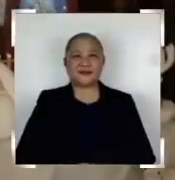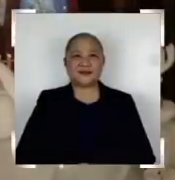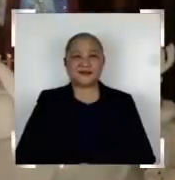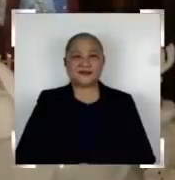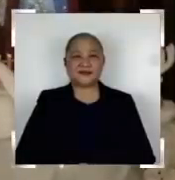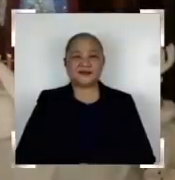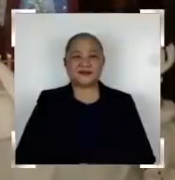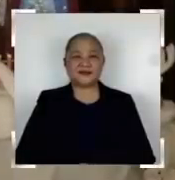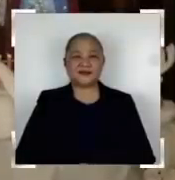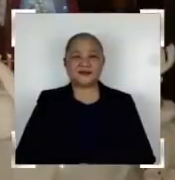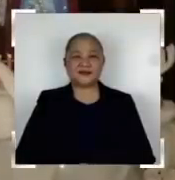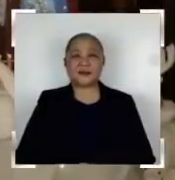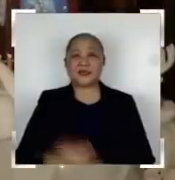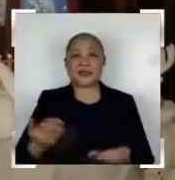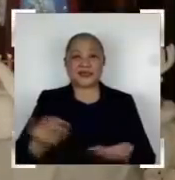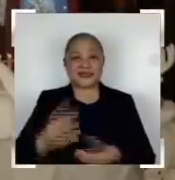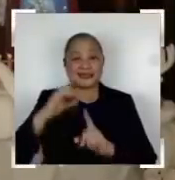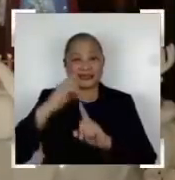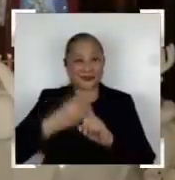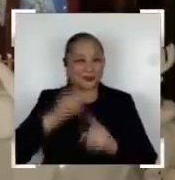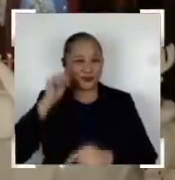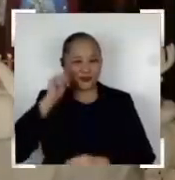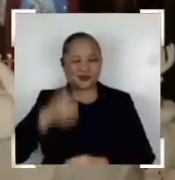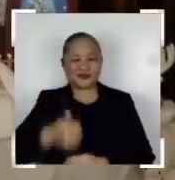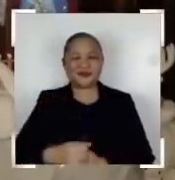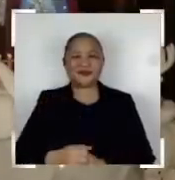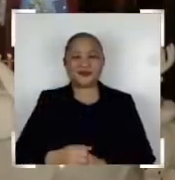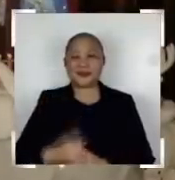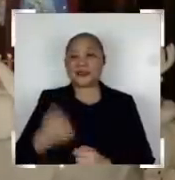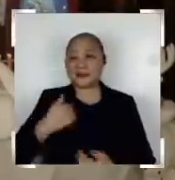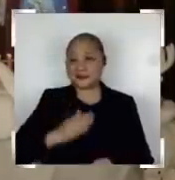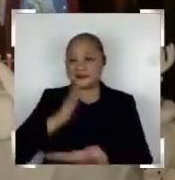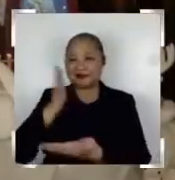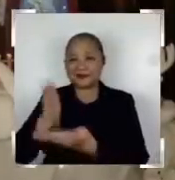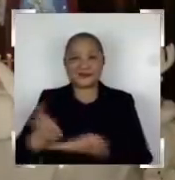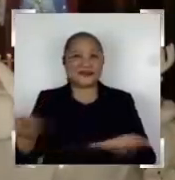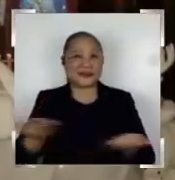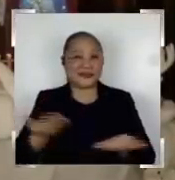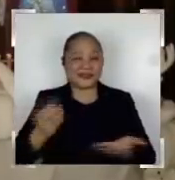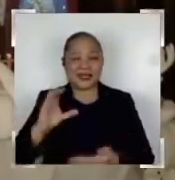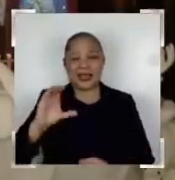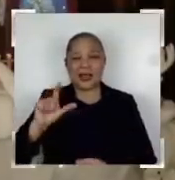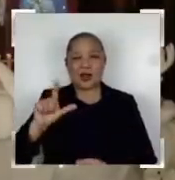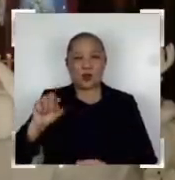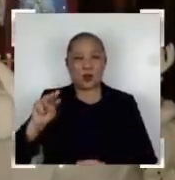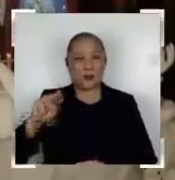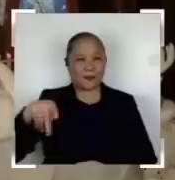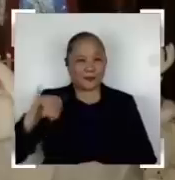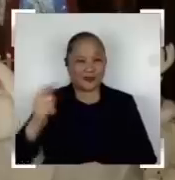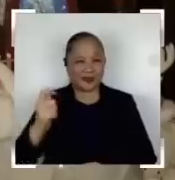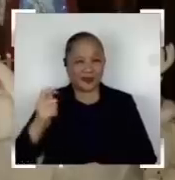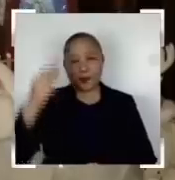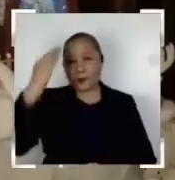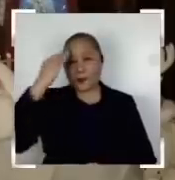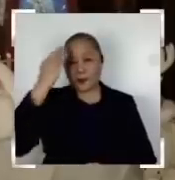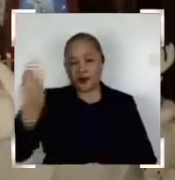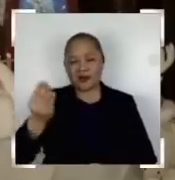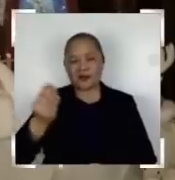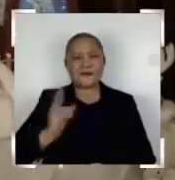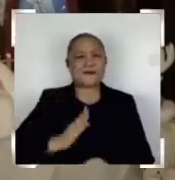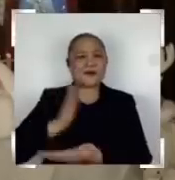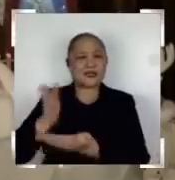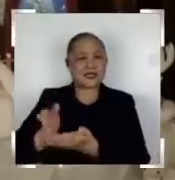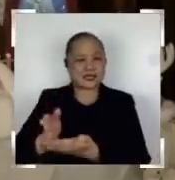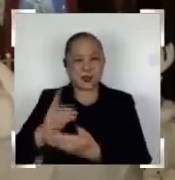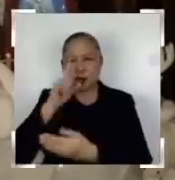Pia Disyembre na bukas, kaya naman bumisita tayo dito sa Kalumpit, Bulacan para bisitahin ang isang ancestral house na